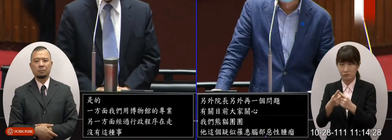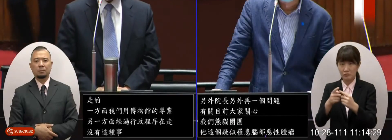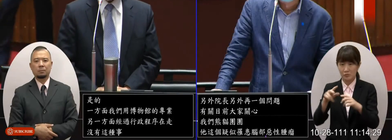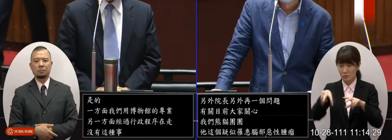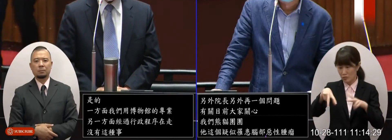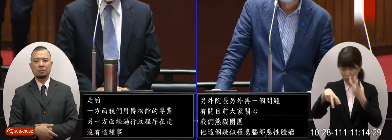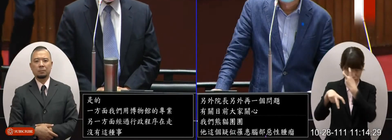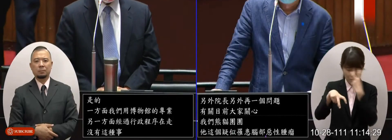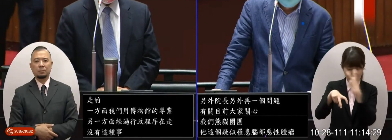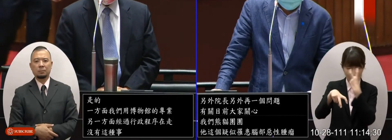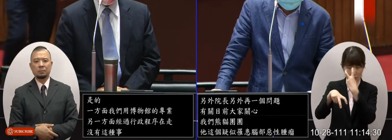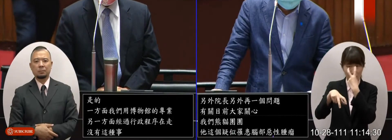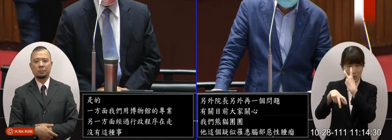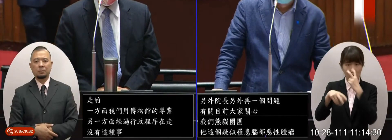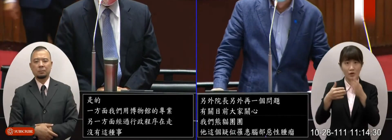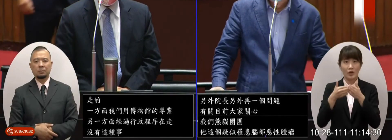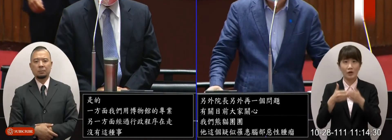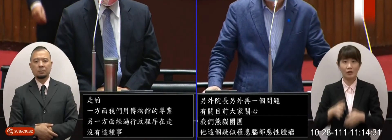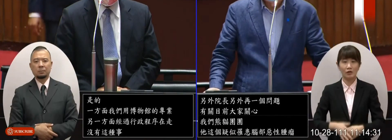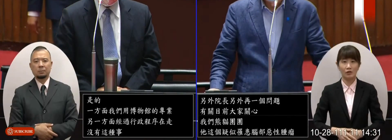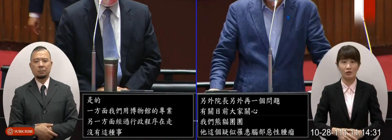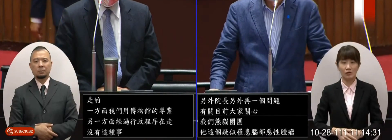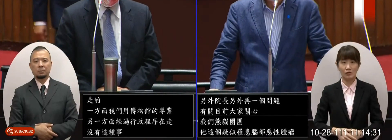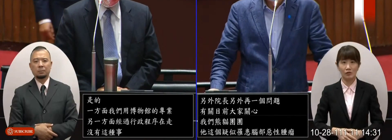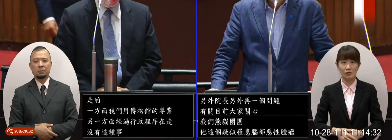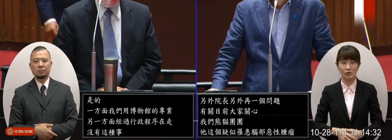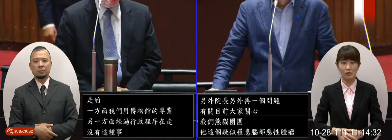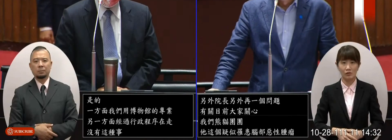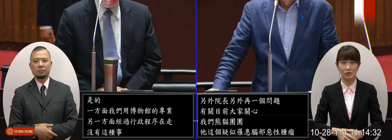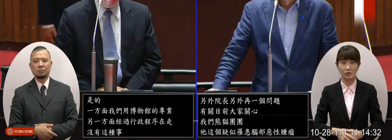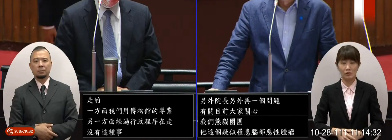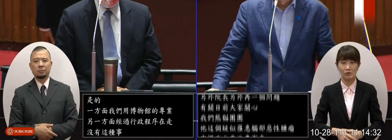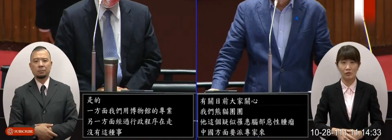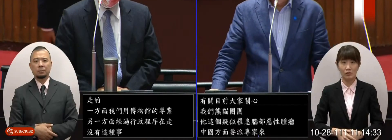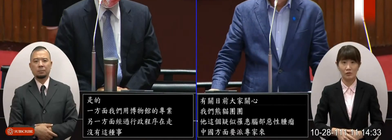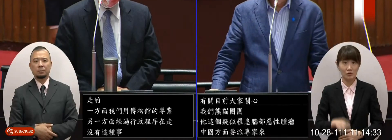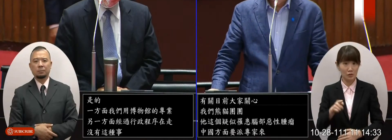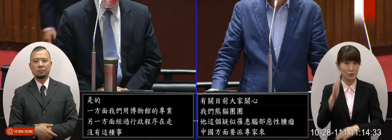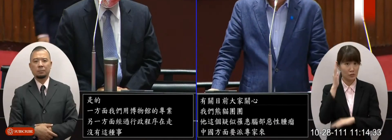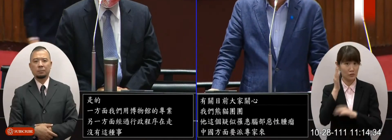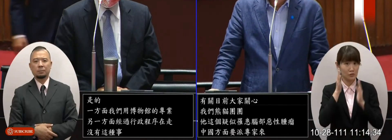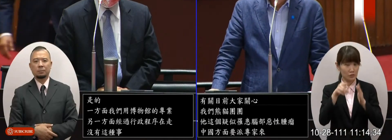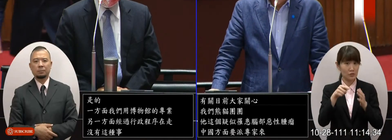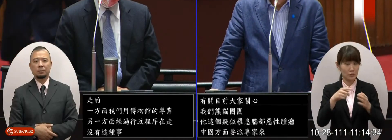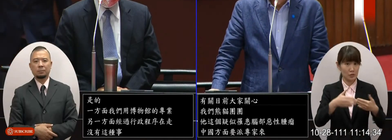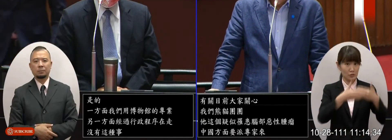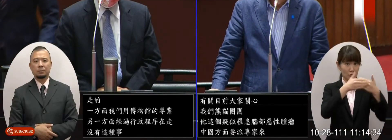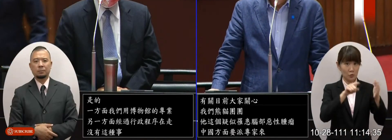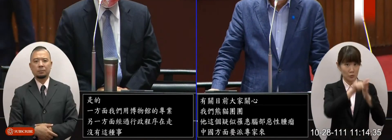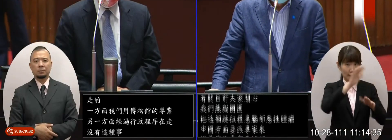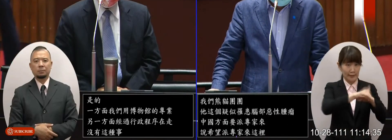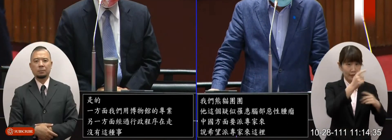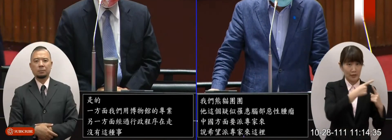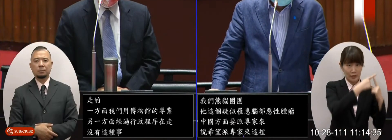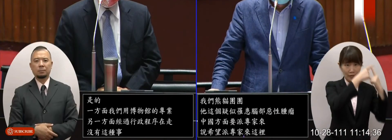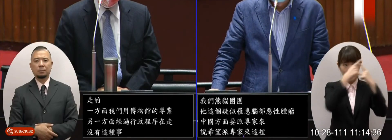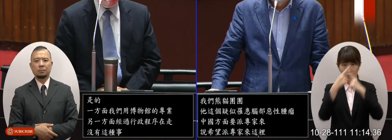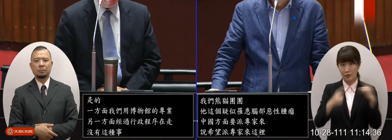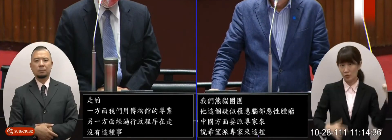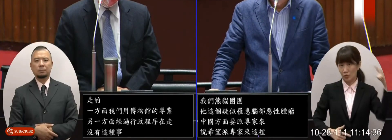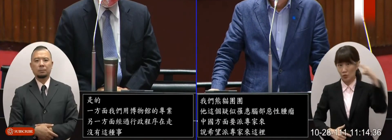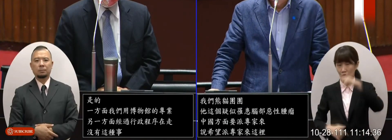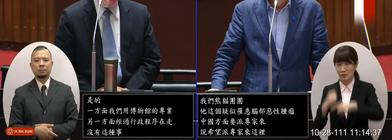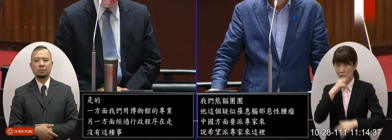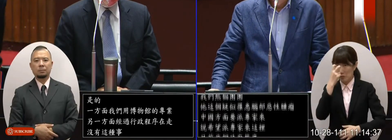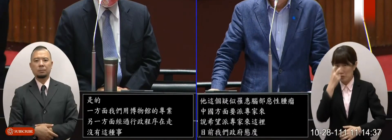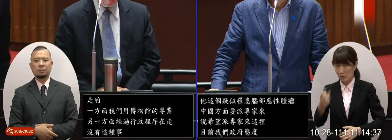说希望能够派专家来这里，那我们目前我们政府的态度对于这个中国专家来台对于这个熊猫